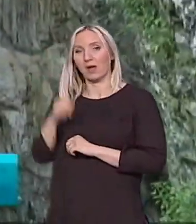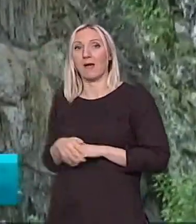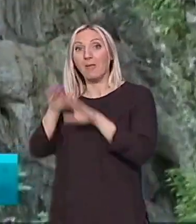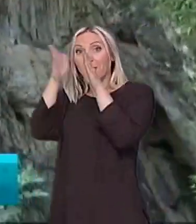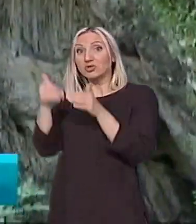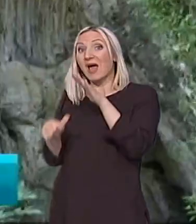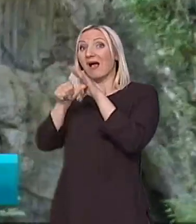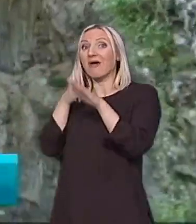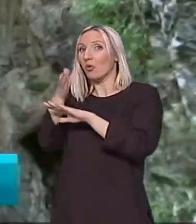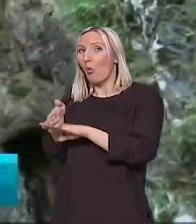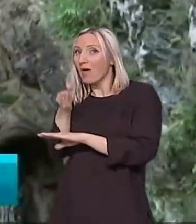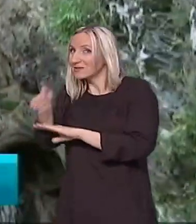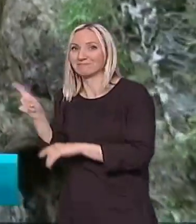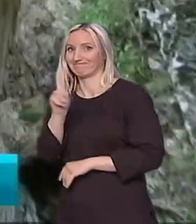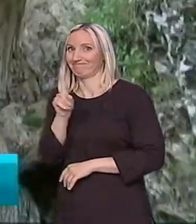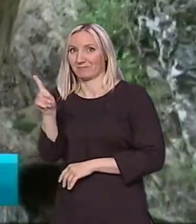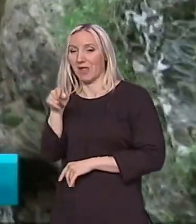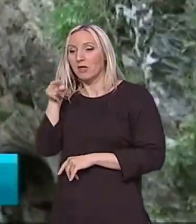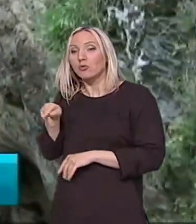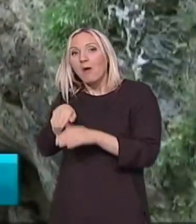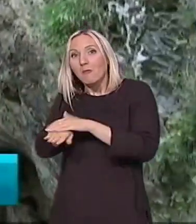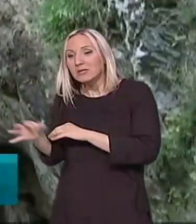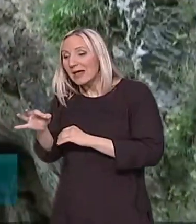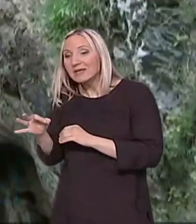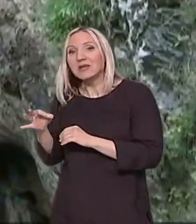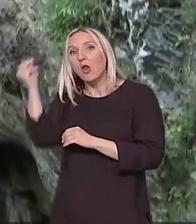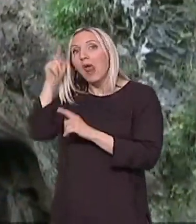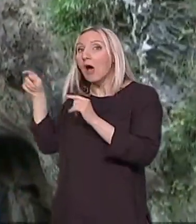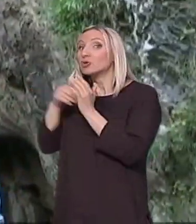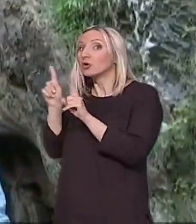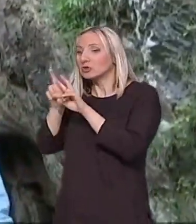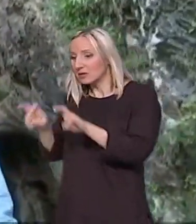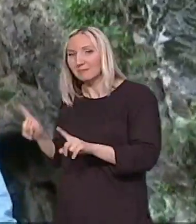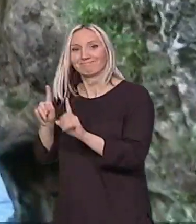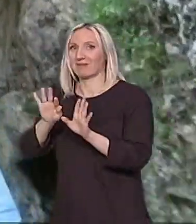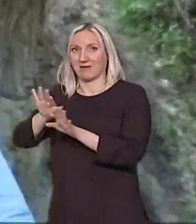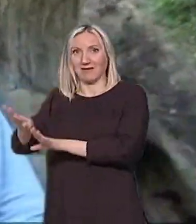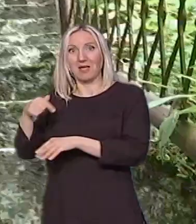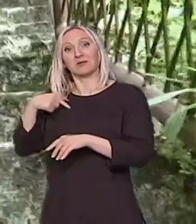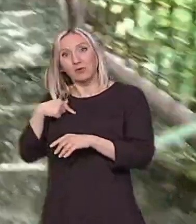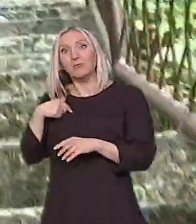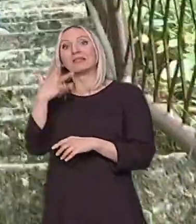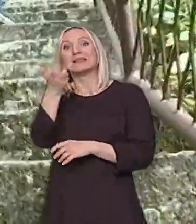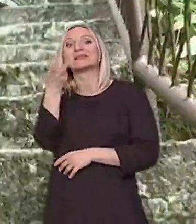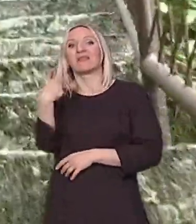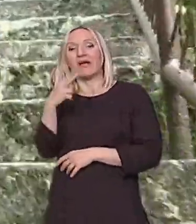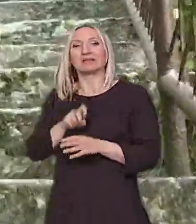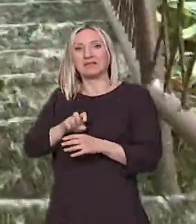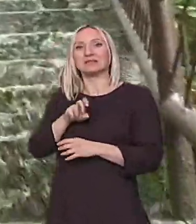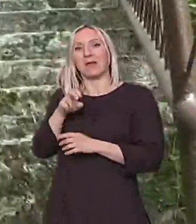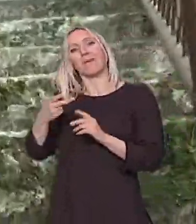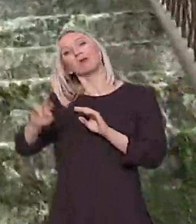glavni ulaz. Unutra je podzemno jezero koje naučnici još nisu istražili. Zato mi krećemo put 320